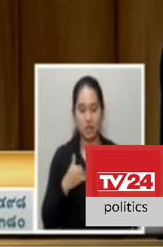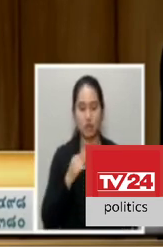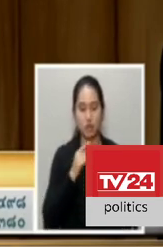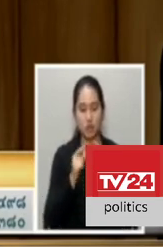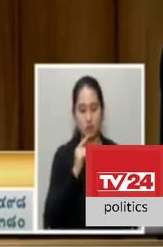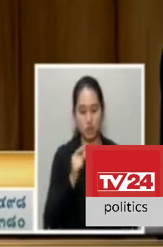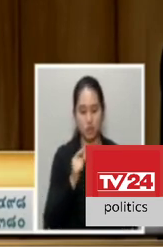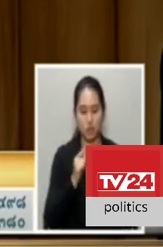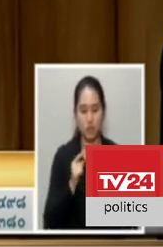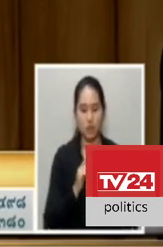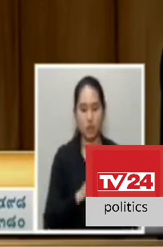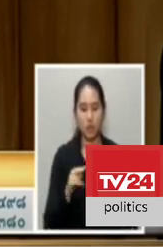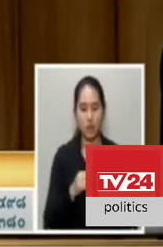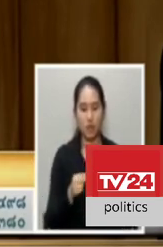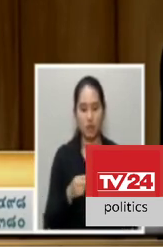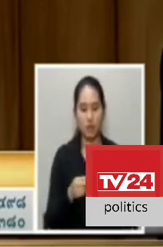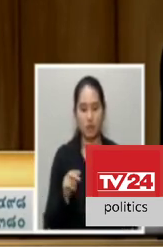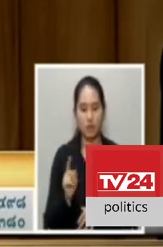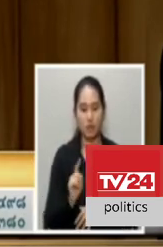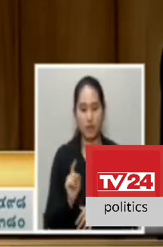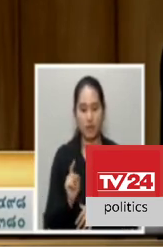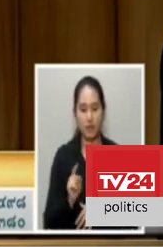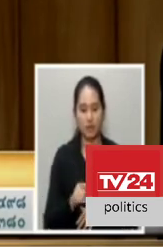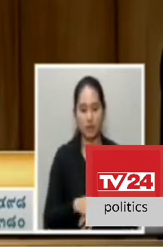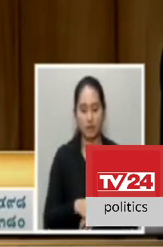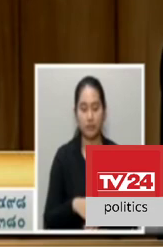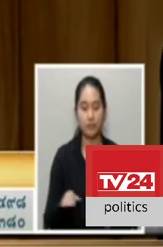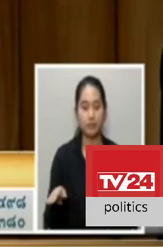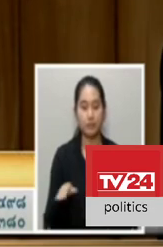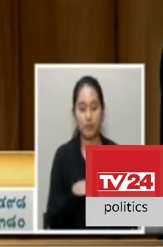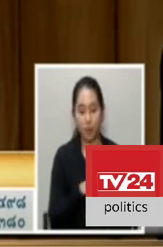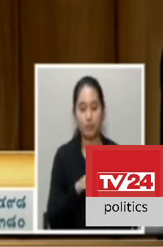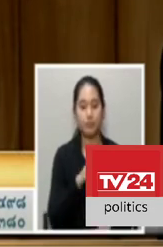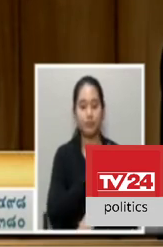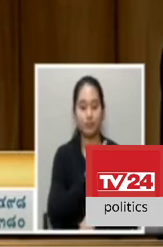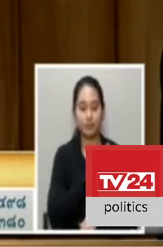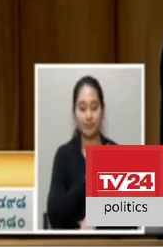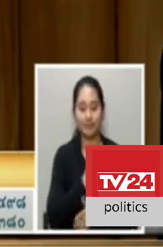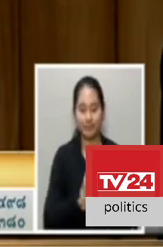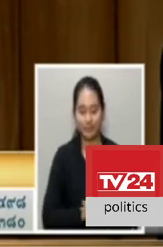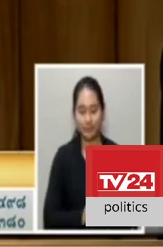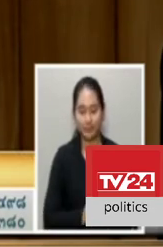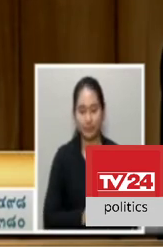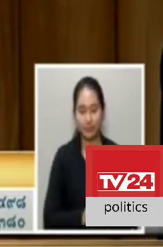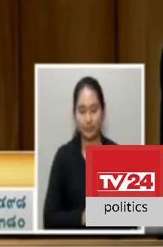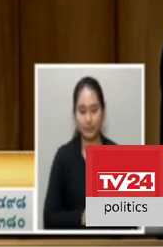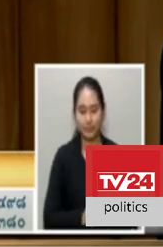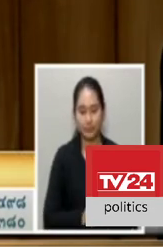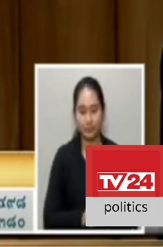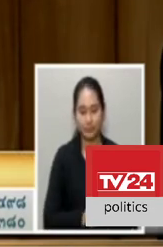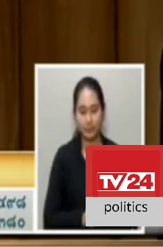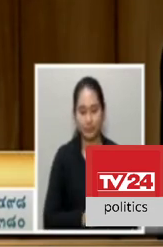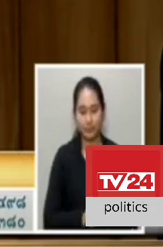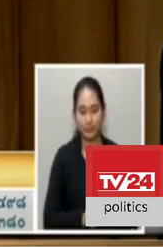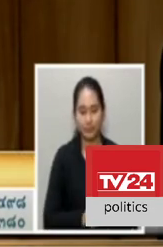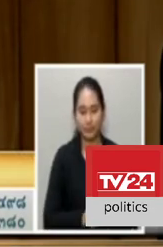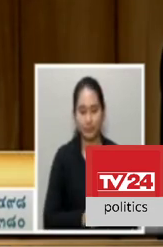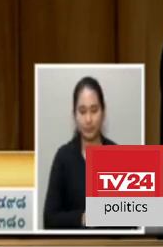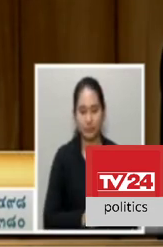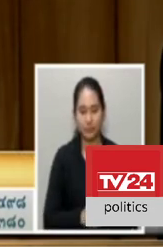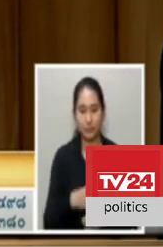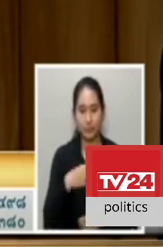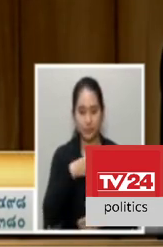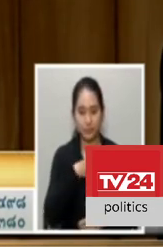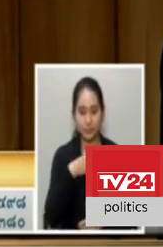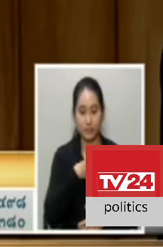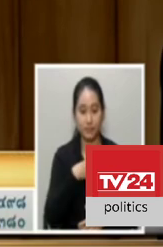มันก็ถือว่าเป็นการเตรียมตัวเองที่เหมาะสมเพียงพอเพราะนั้นก็อยากจะเรียน